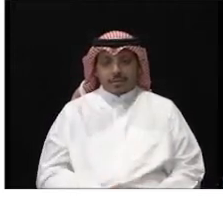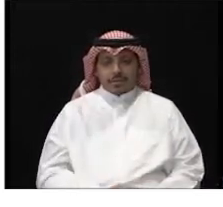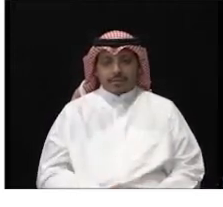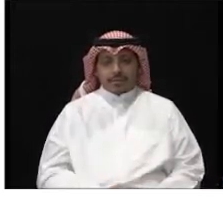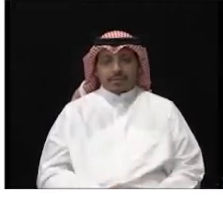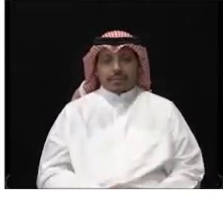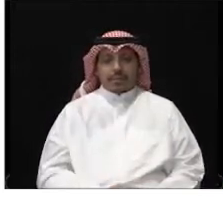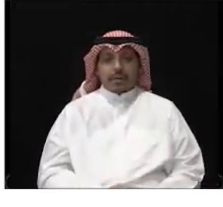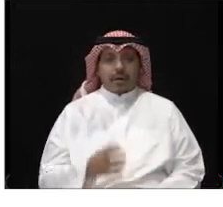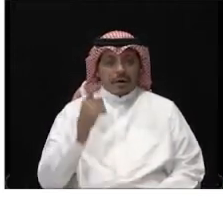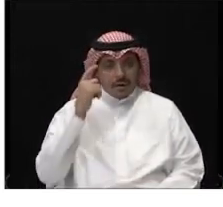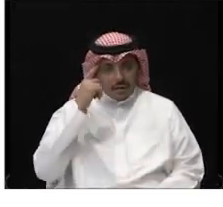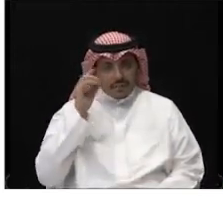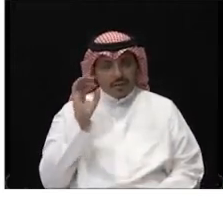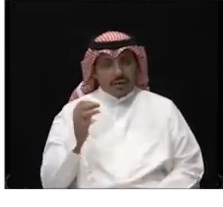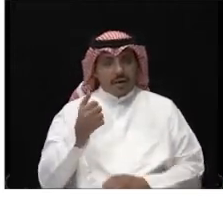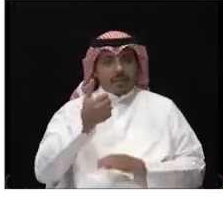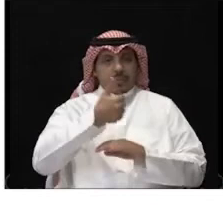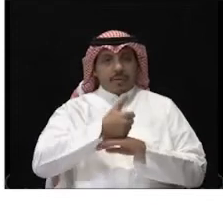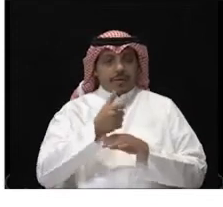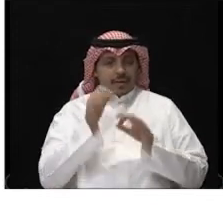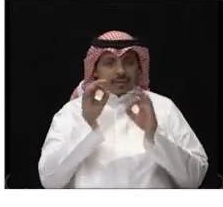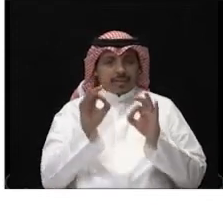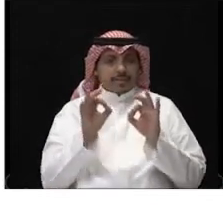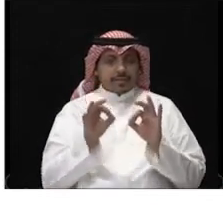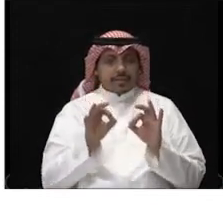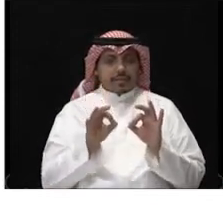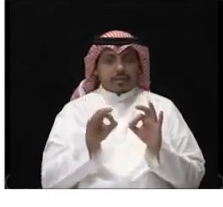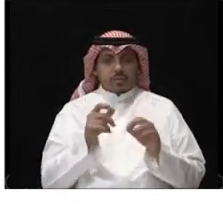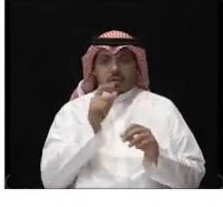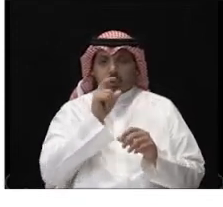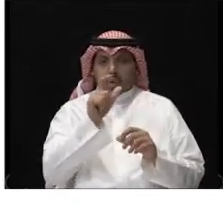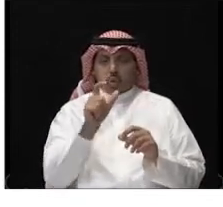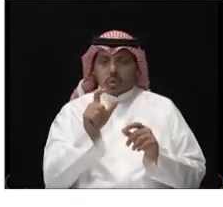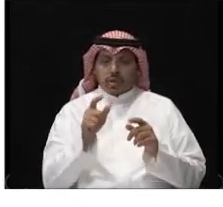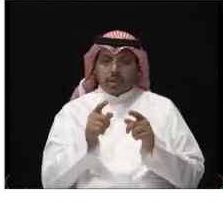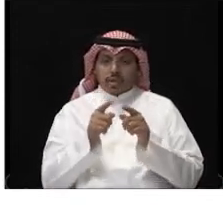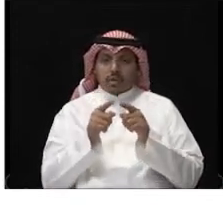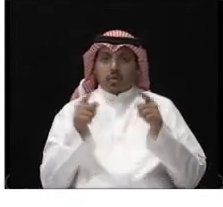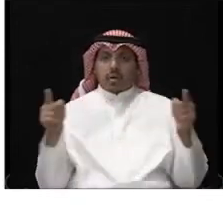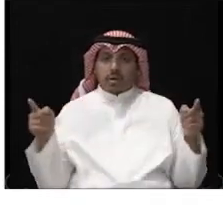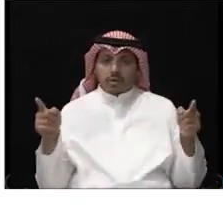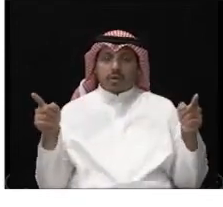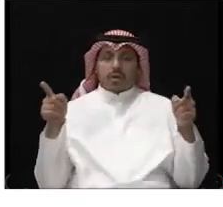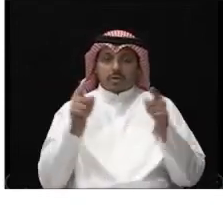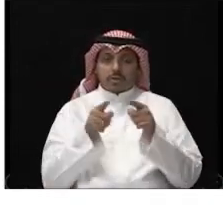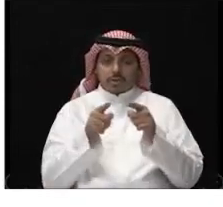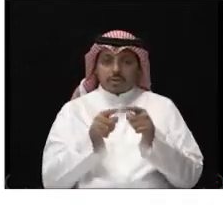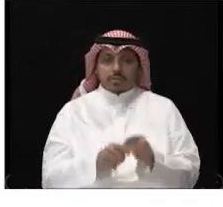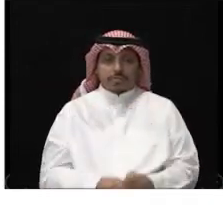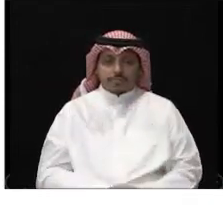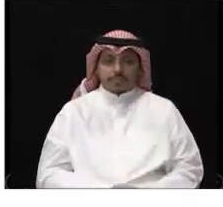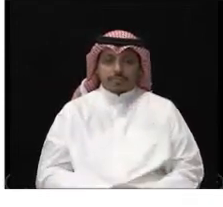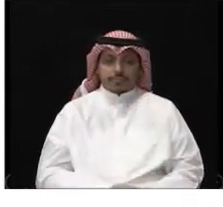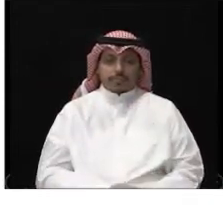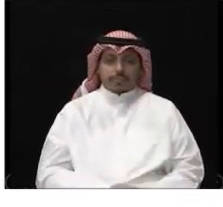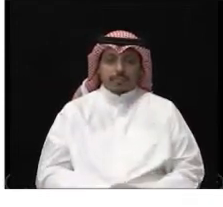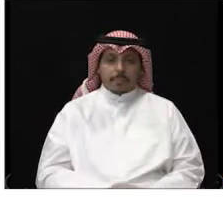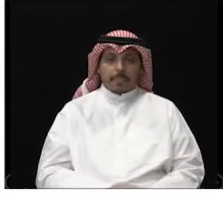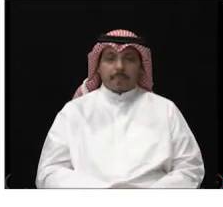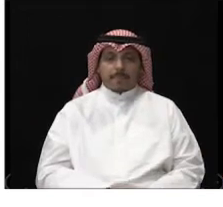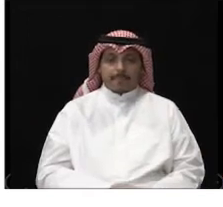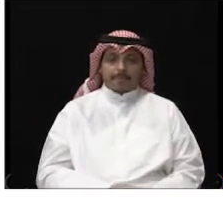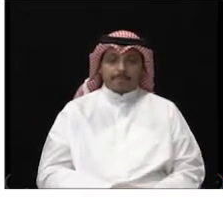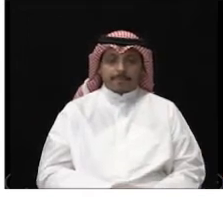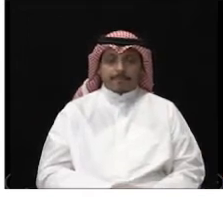إذا عرفنا المهارات الأساسية، ومنها الصوت القصير والصوت الطويل، المد، أحسنتم، خيفة. نواصل، نقرأ